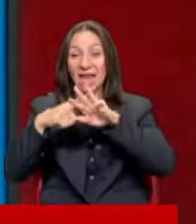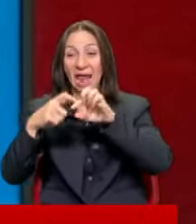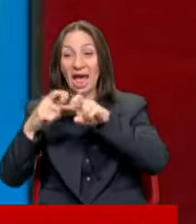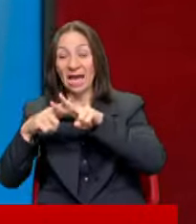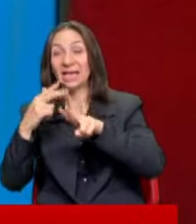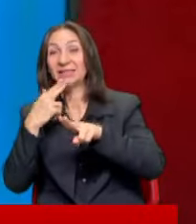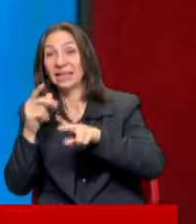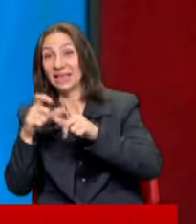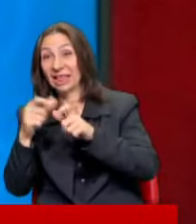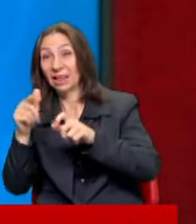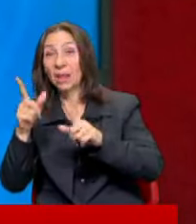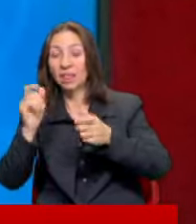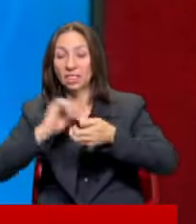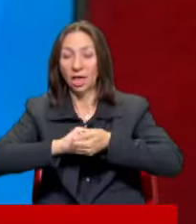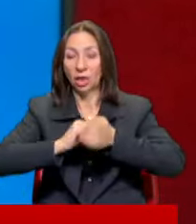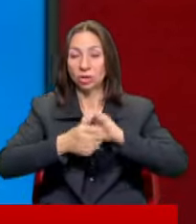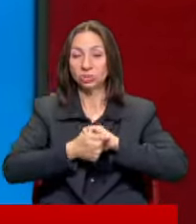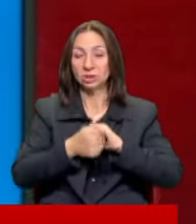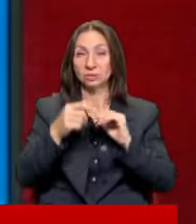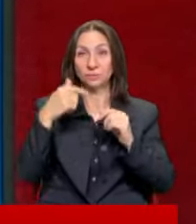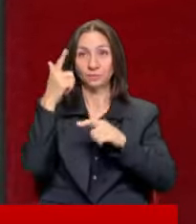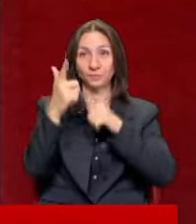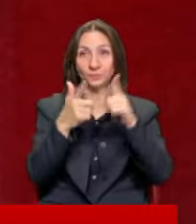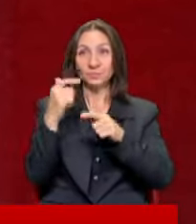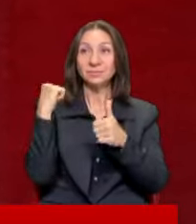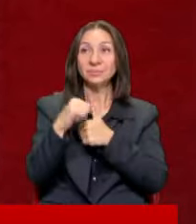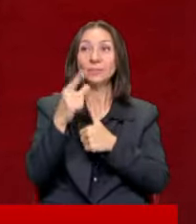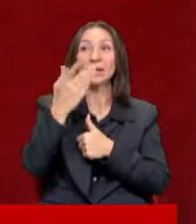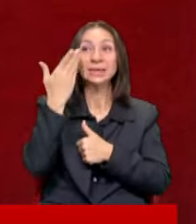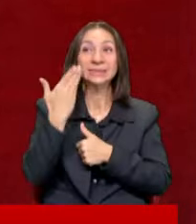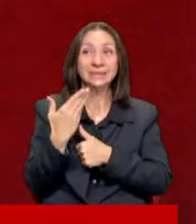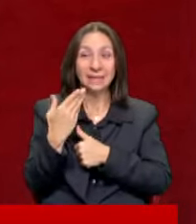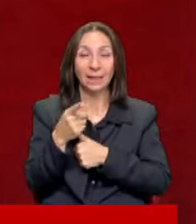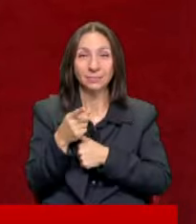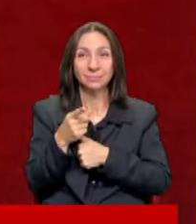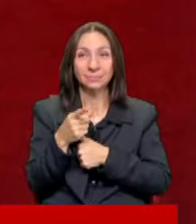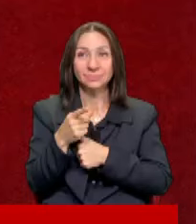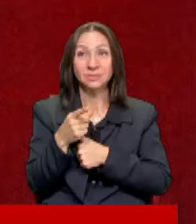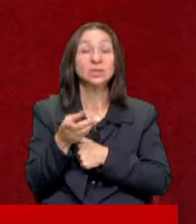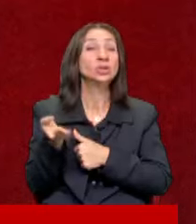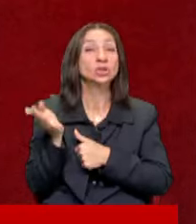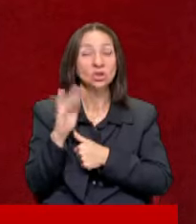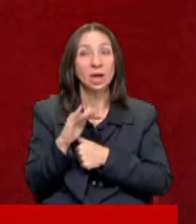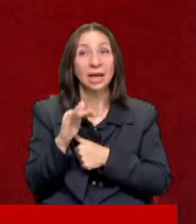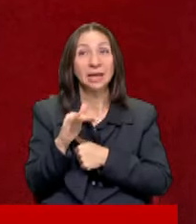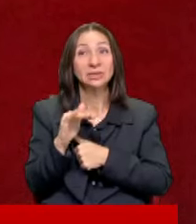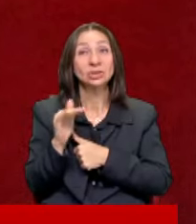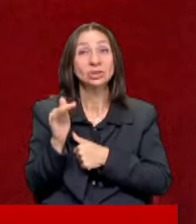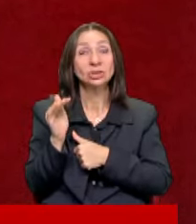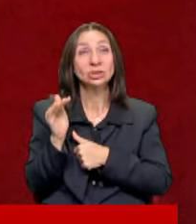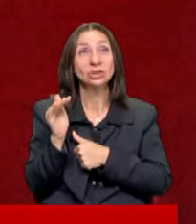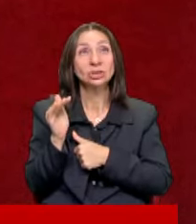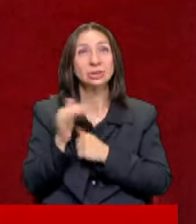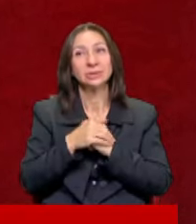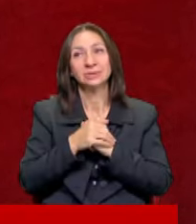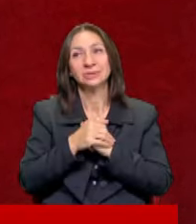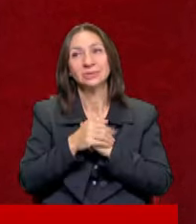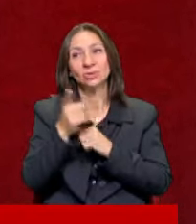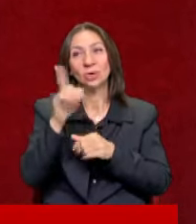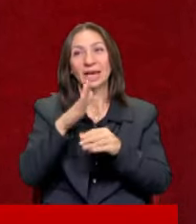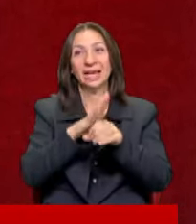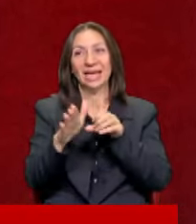aslında bir dayanışmanın görüntüsü tekrar bir o görüntüye dönelim sonra sonra eee sizleri